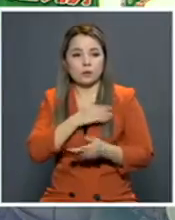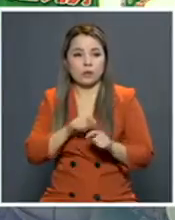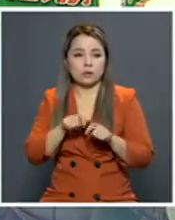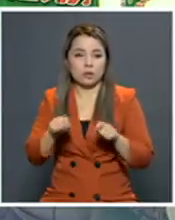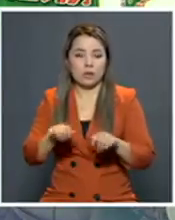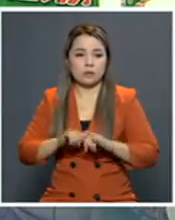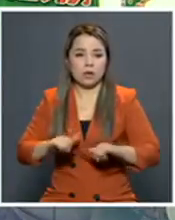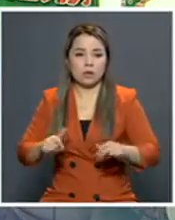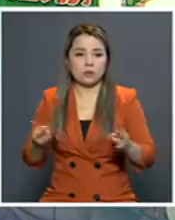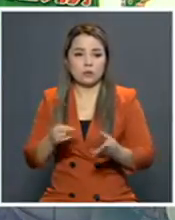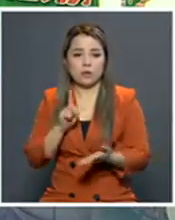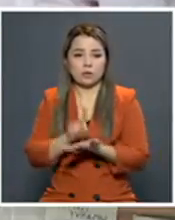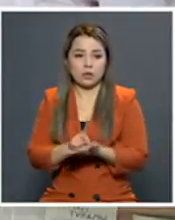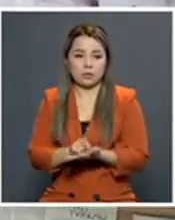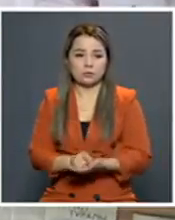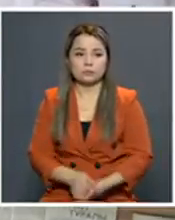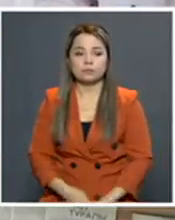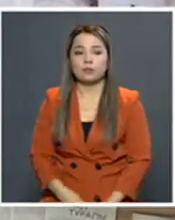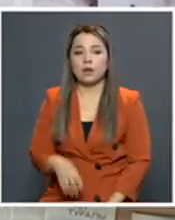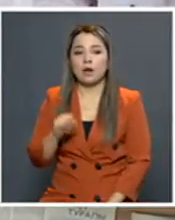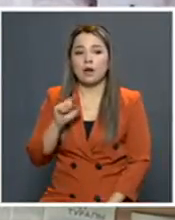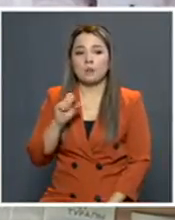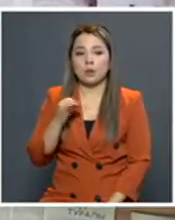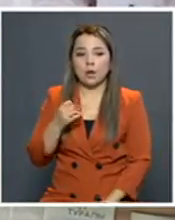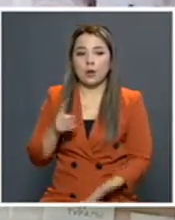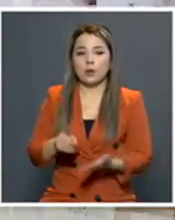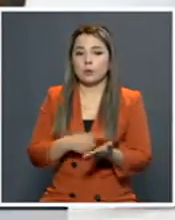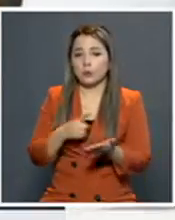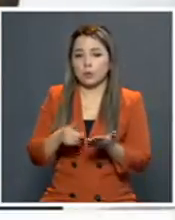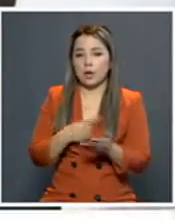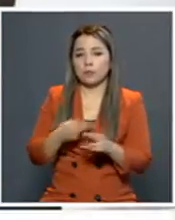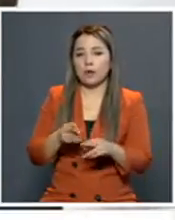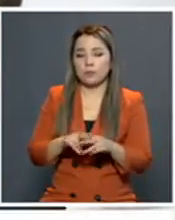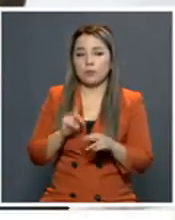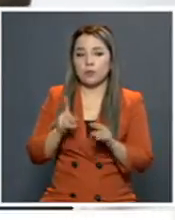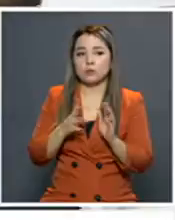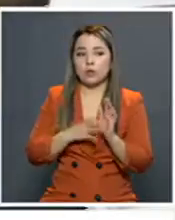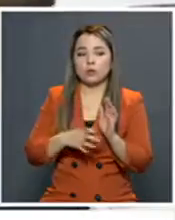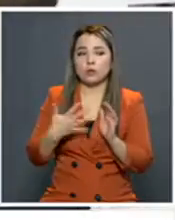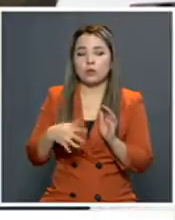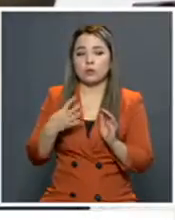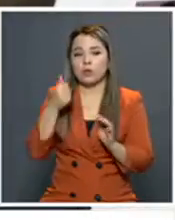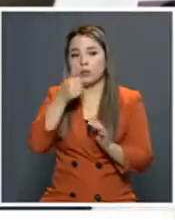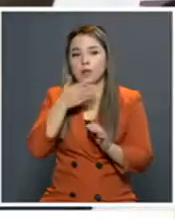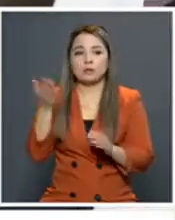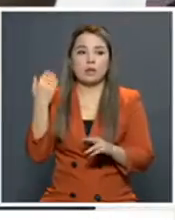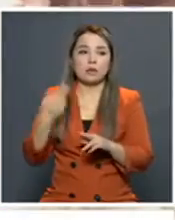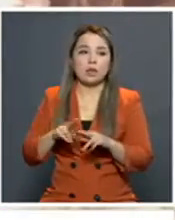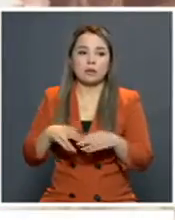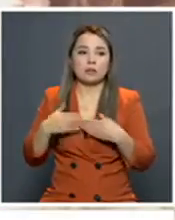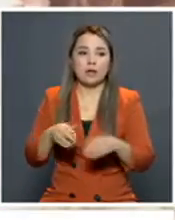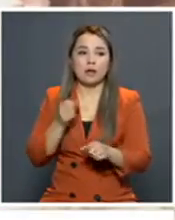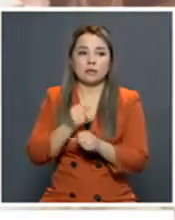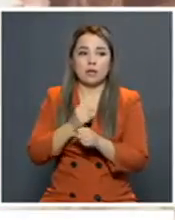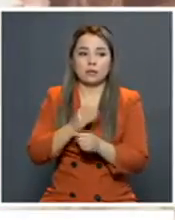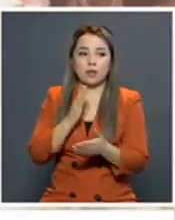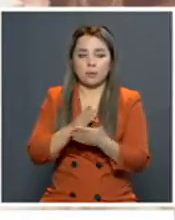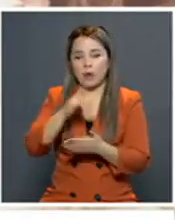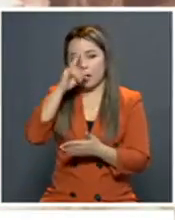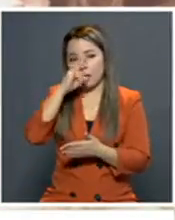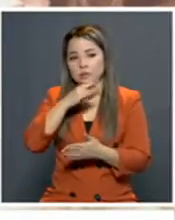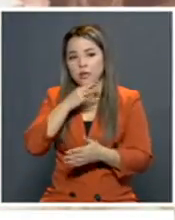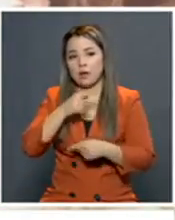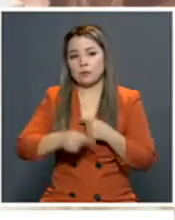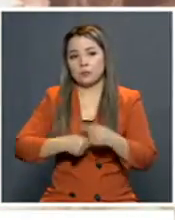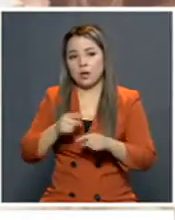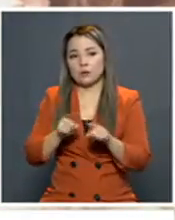тиіс. Абай журналы 1918 жылдың 4-ші ақпанынан бастап жарық көрген. Журналды шығару үшін Қазақтың сол замандағы